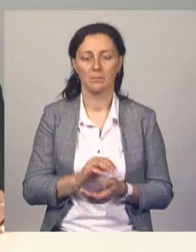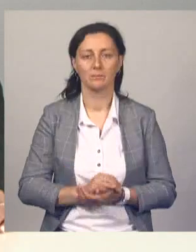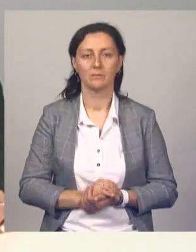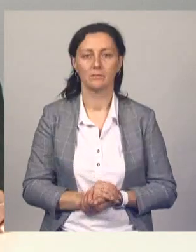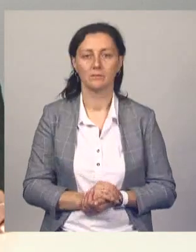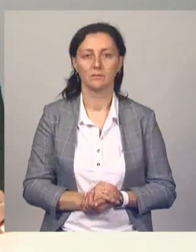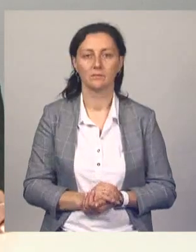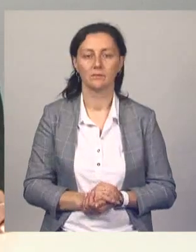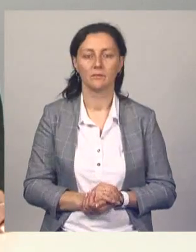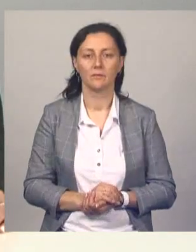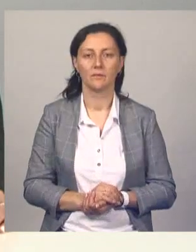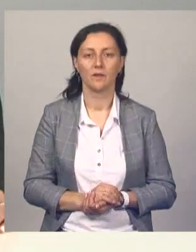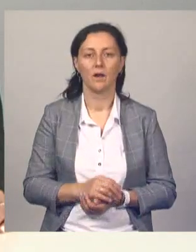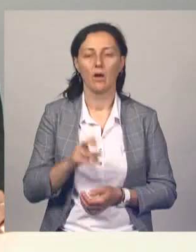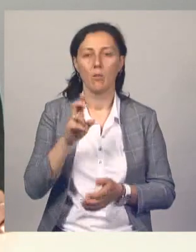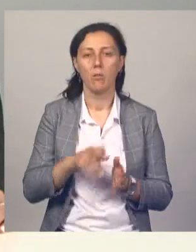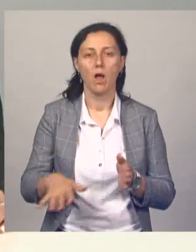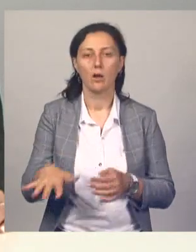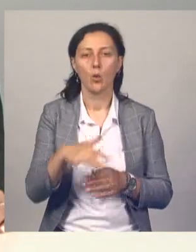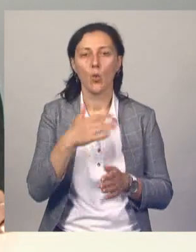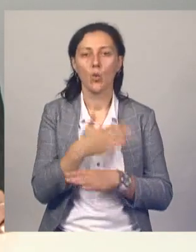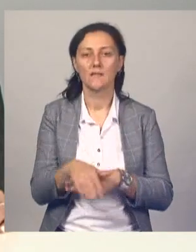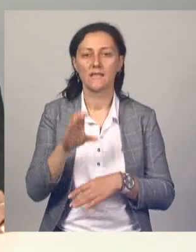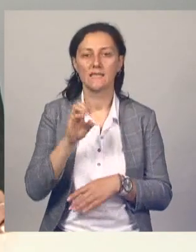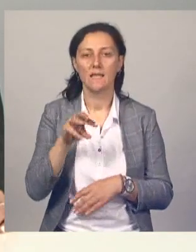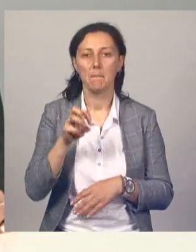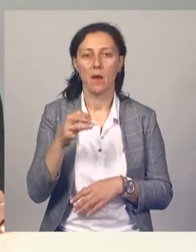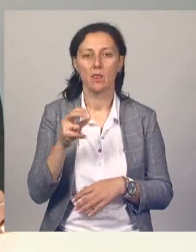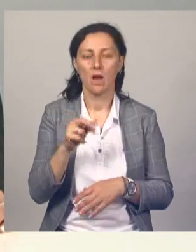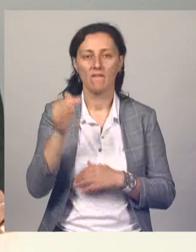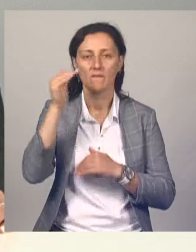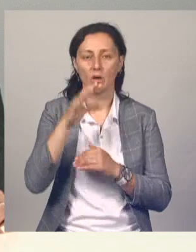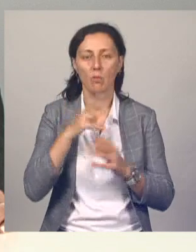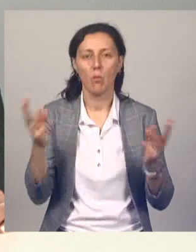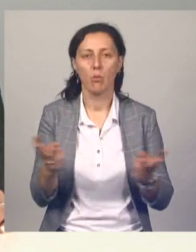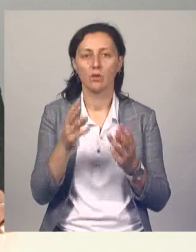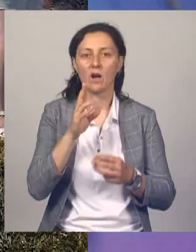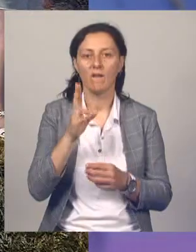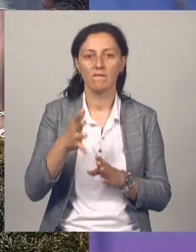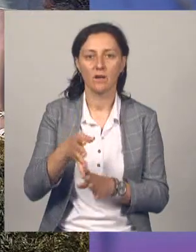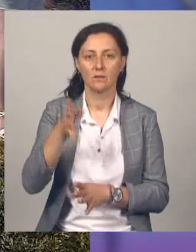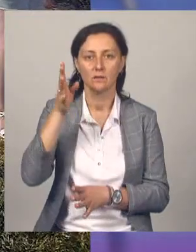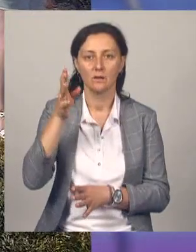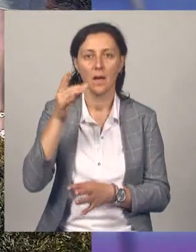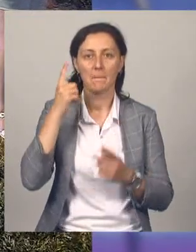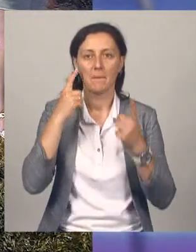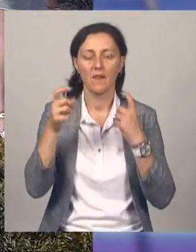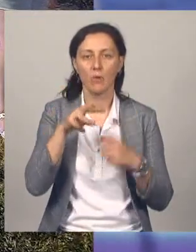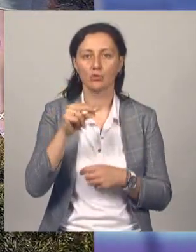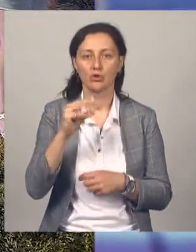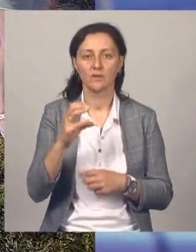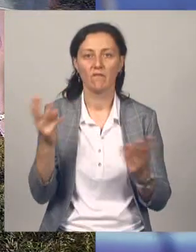а в областном центре на улице семейной накануне вечером произошел пожар многоквартирном доме по информации мчс